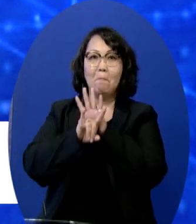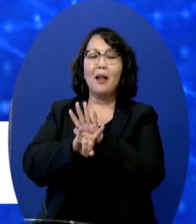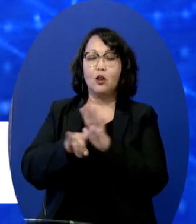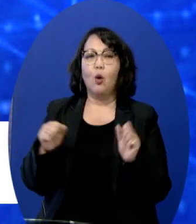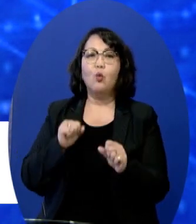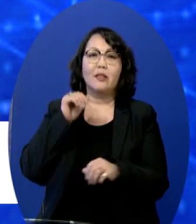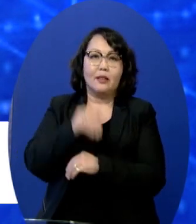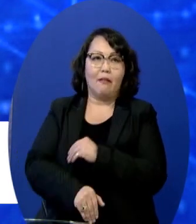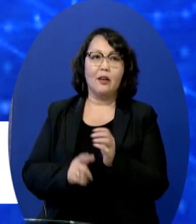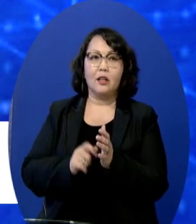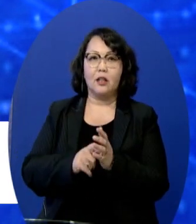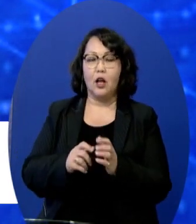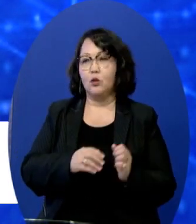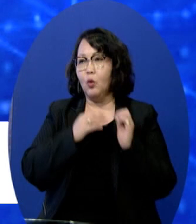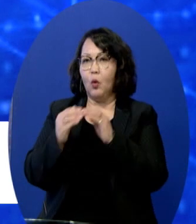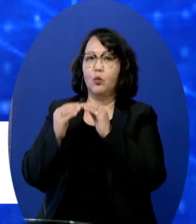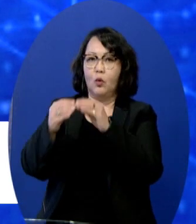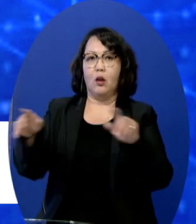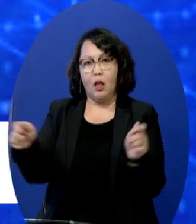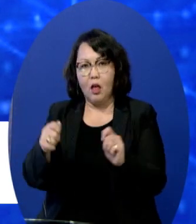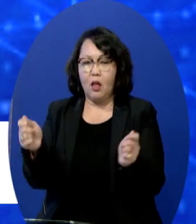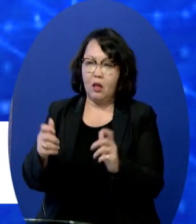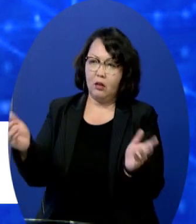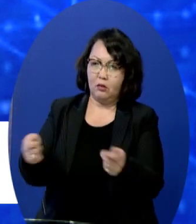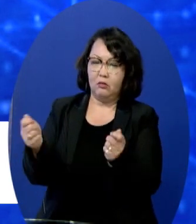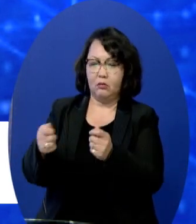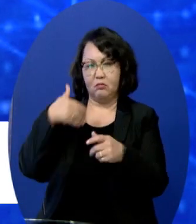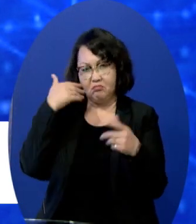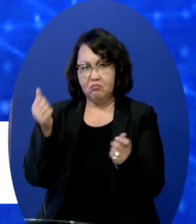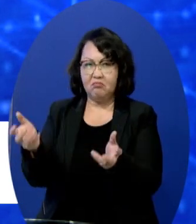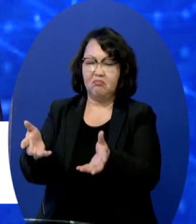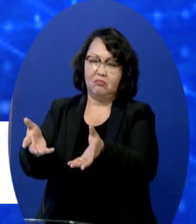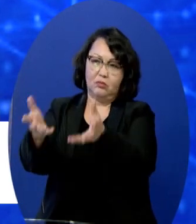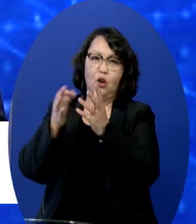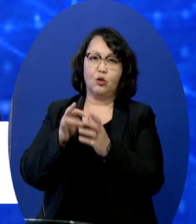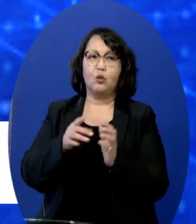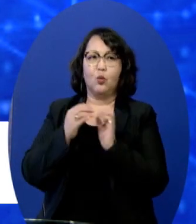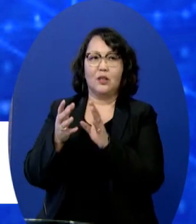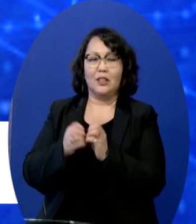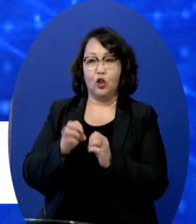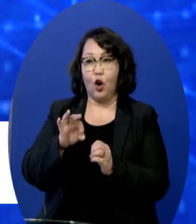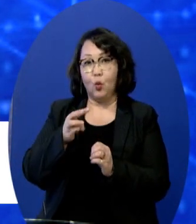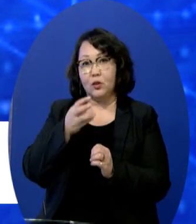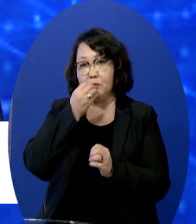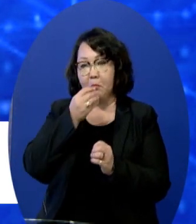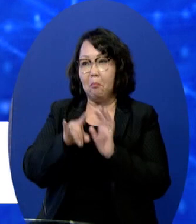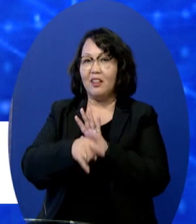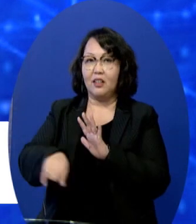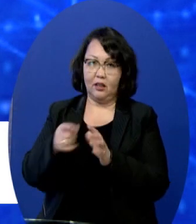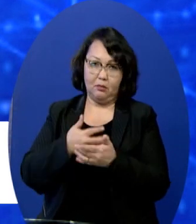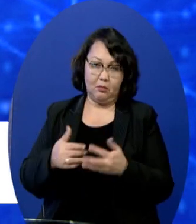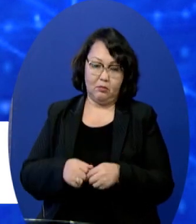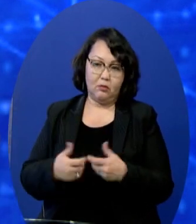малчтад удахгүй одоо тусламж өргөх ажил одоо өргөнөх юм байна. Үйлс дэжилийн хувьд одоо хөнгөлтөө хүрэхээр ийм зохицуулт хийгдэж байгаа байна. Хөтөлбөрөө цааш